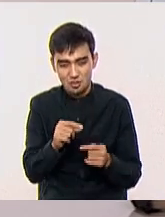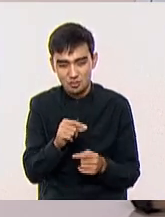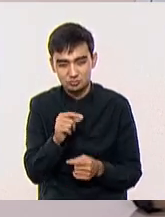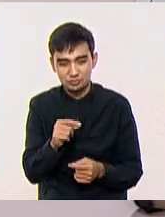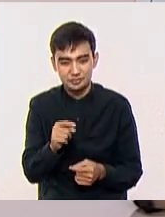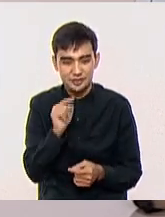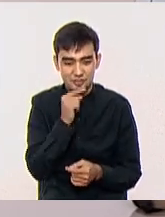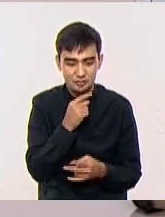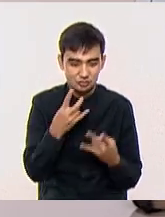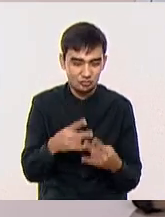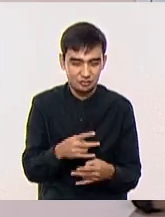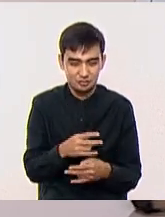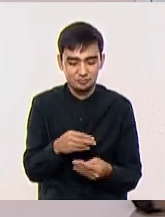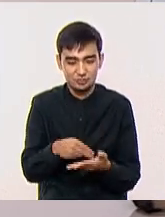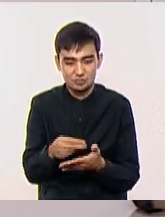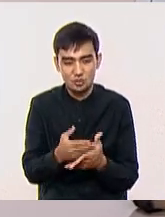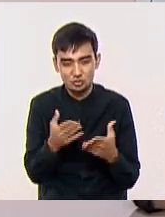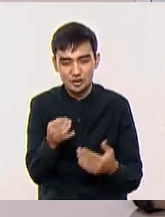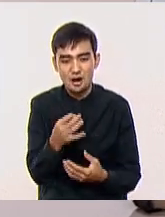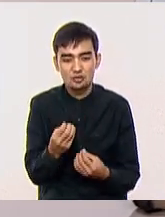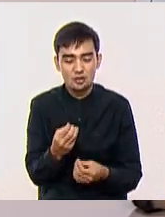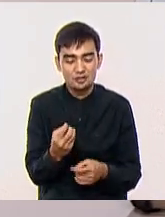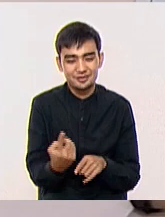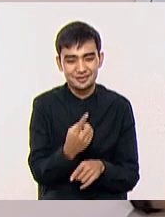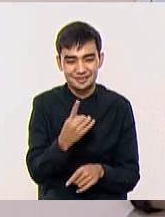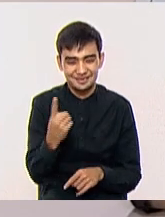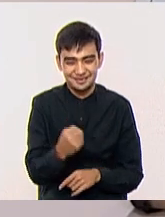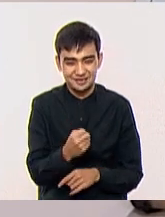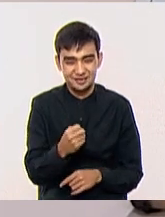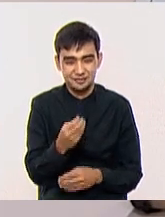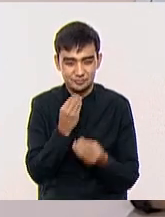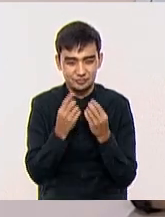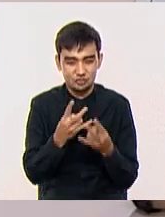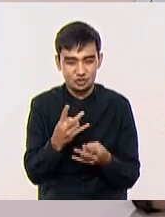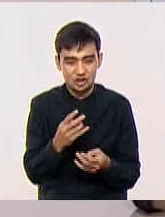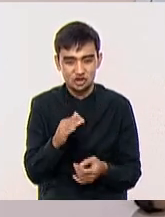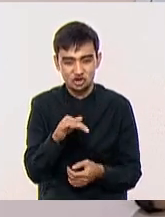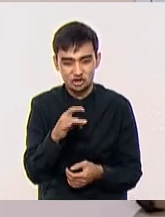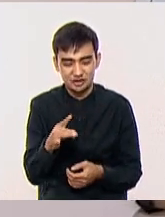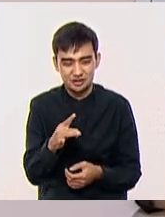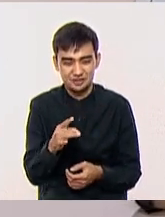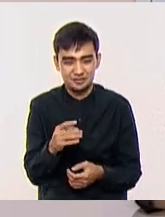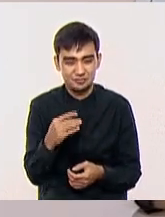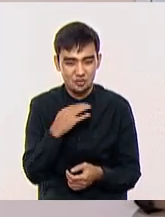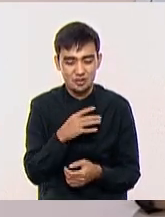ни в коем случае нельзя экономить. А еще хотя бы раз в неделю нужно употреблять в пищу жирные сорта рыбы. В